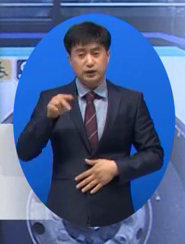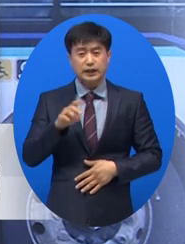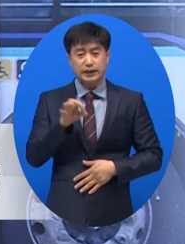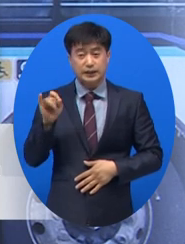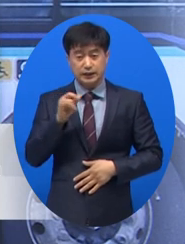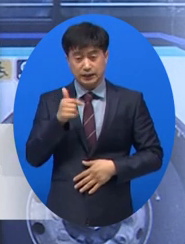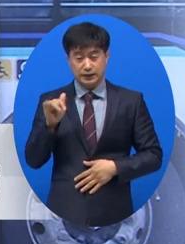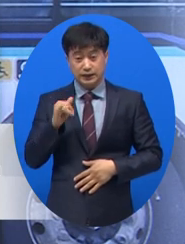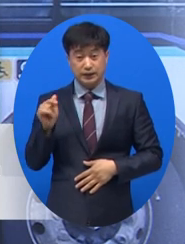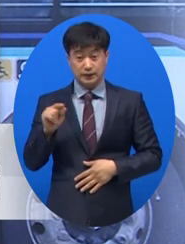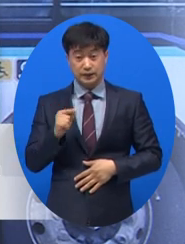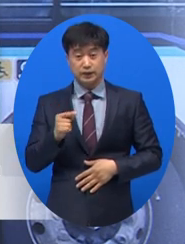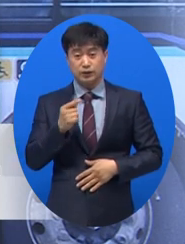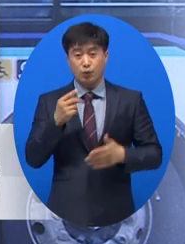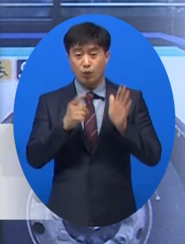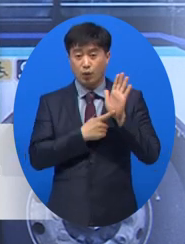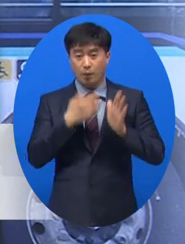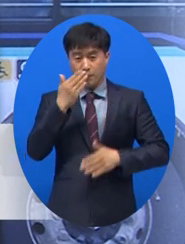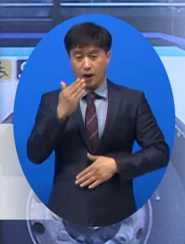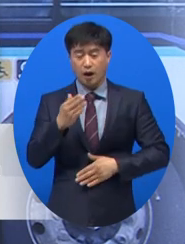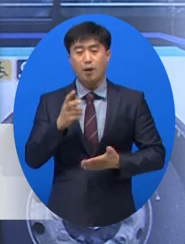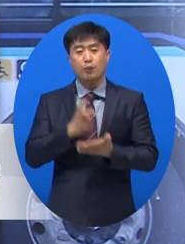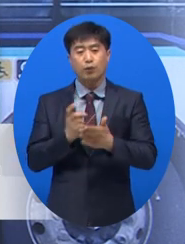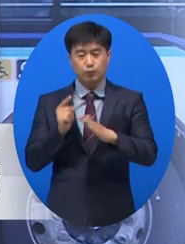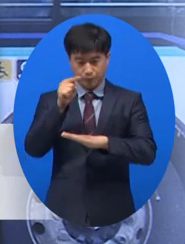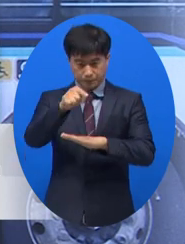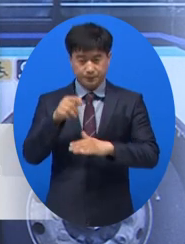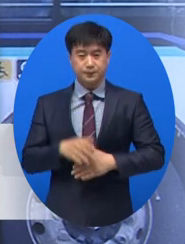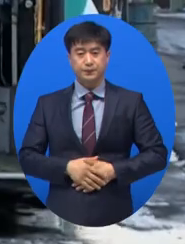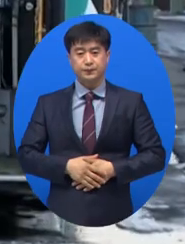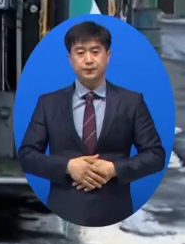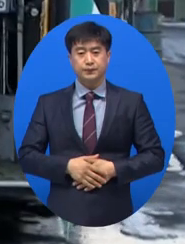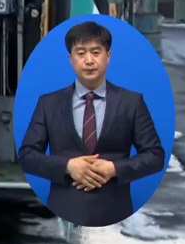문턱을 넘어선 건데요 최창수 기자가 취재했습니다